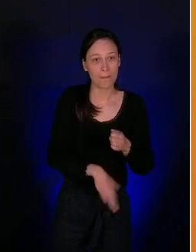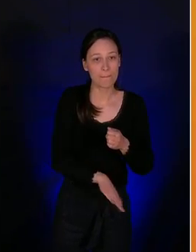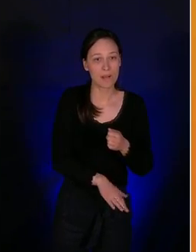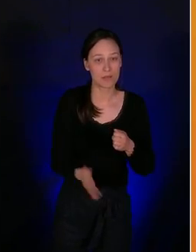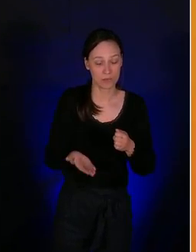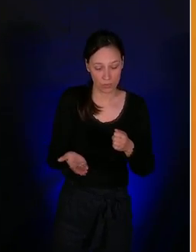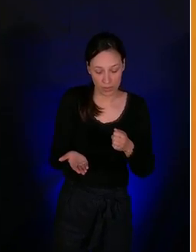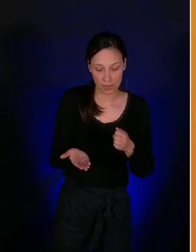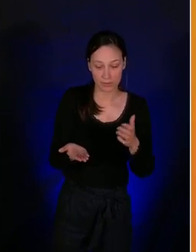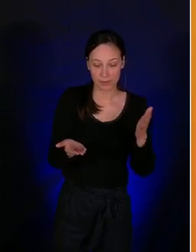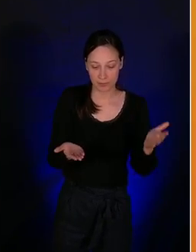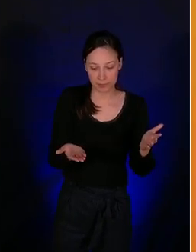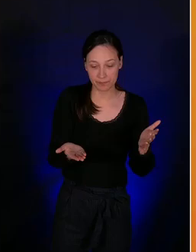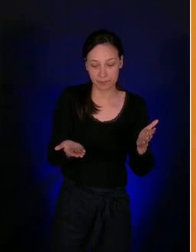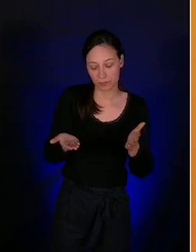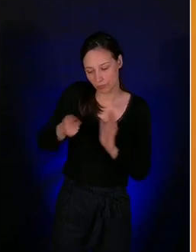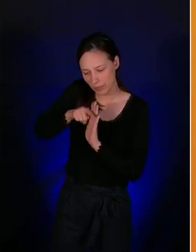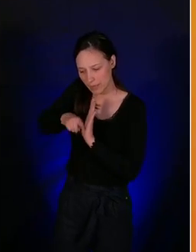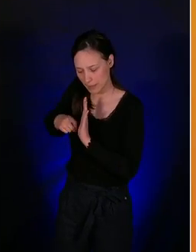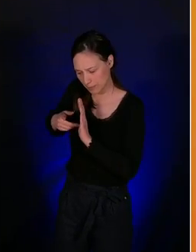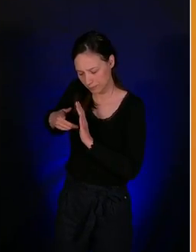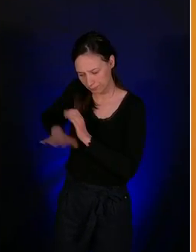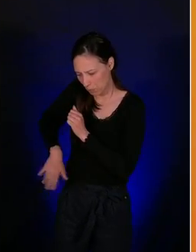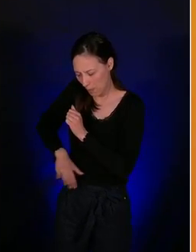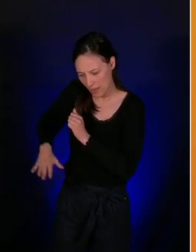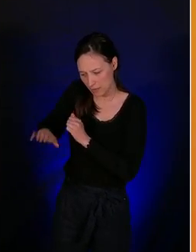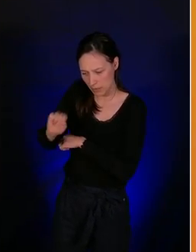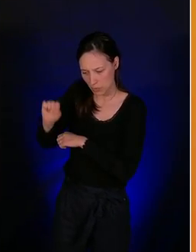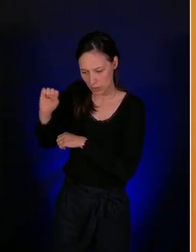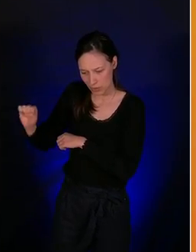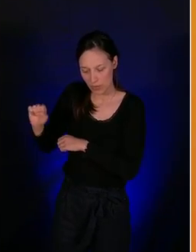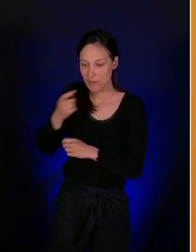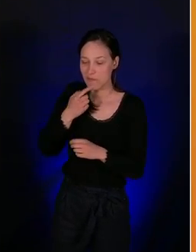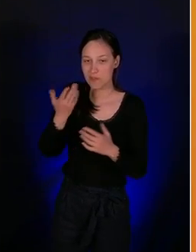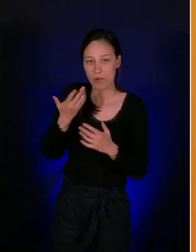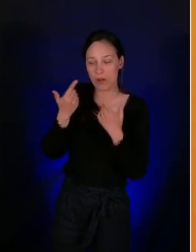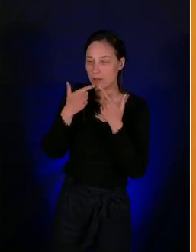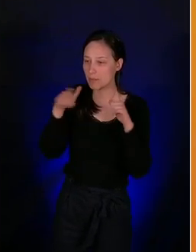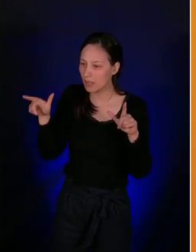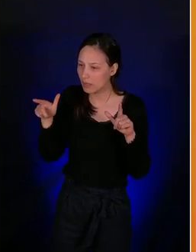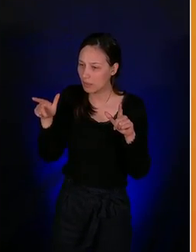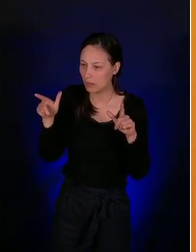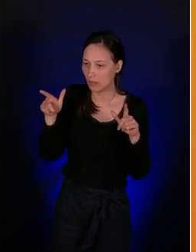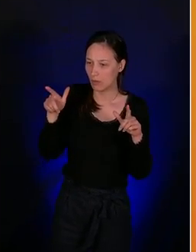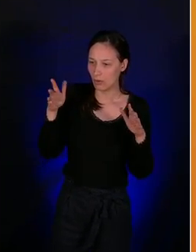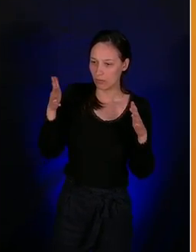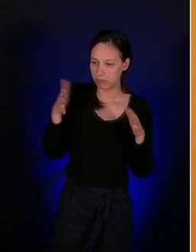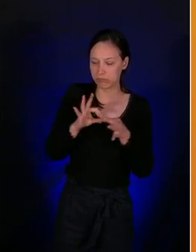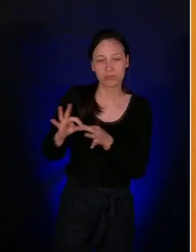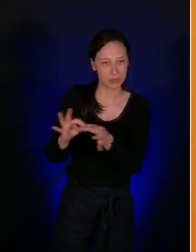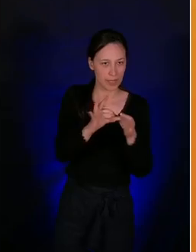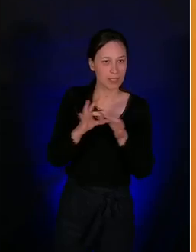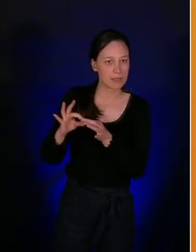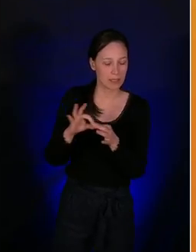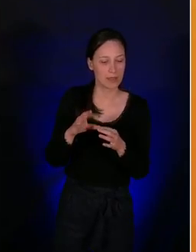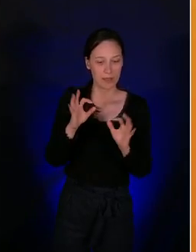de la sécurité sociale que sont la solidarité, l'universalité et vise, à partir de ces principes, à répondre aux besoins des personnes,